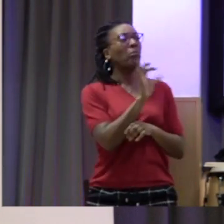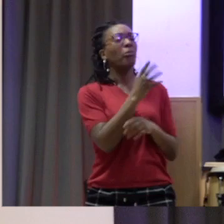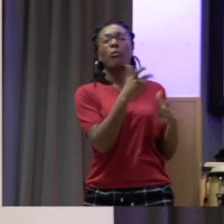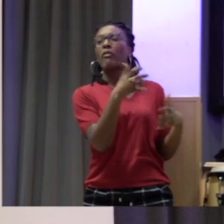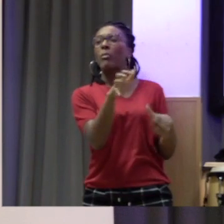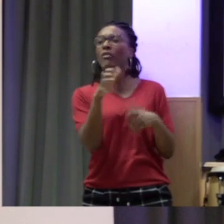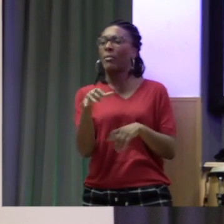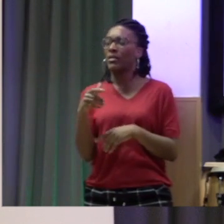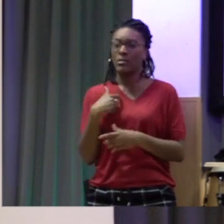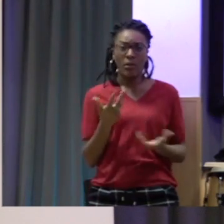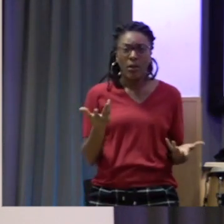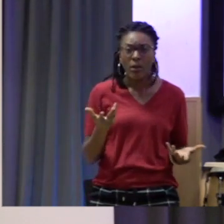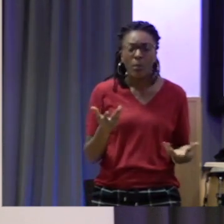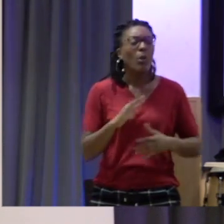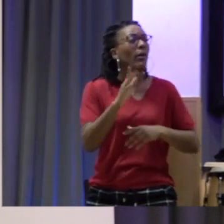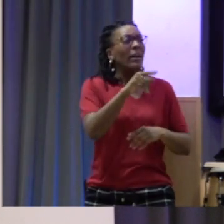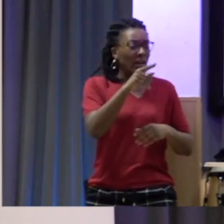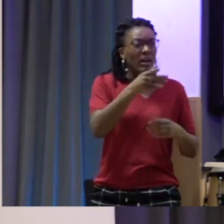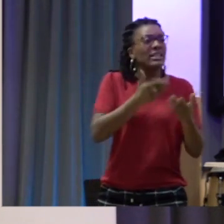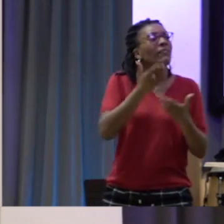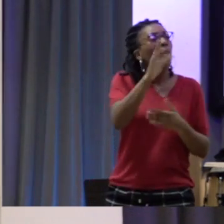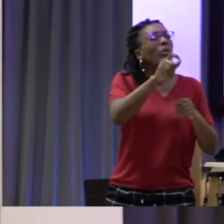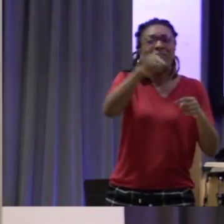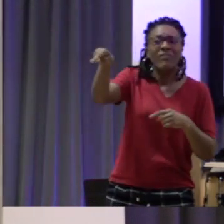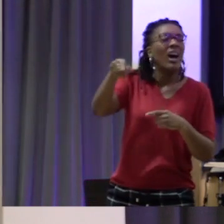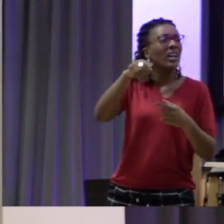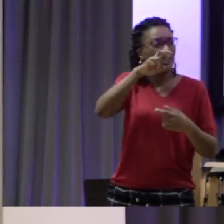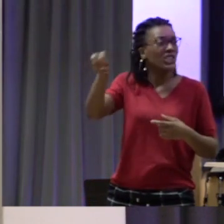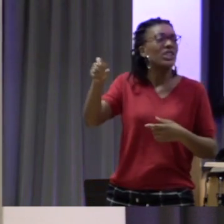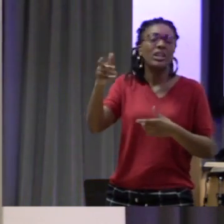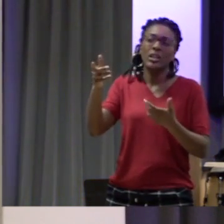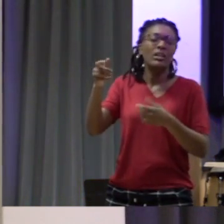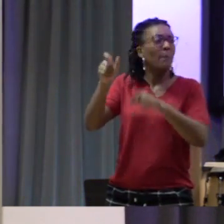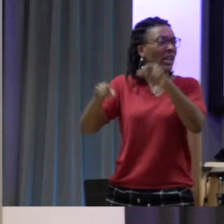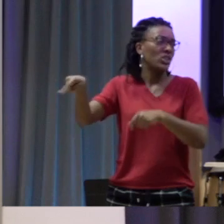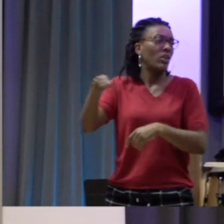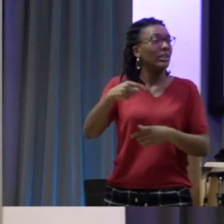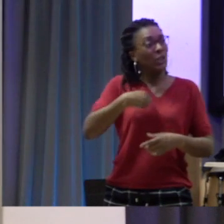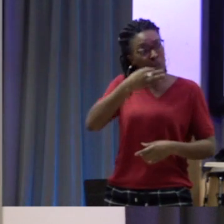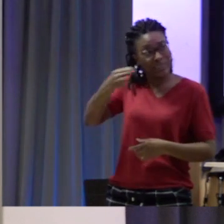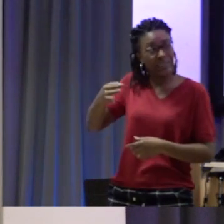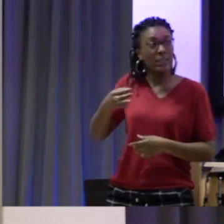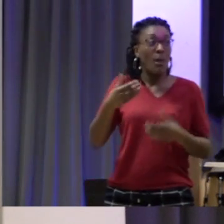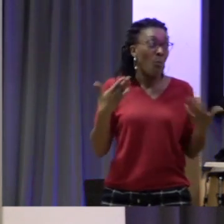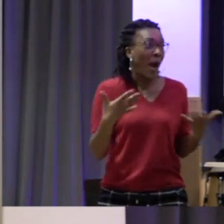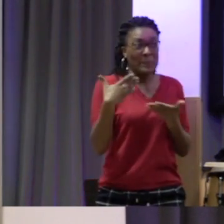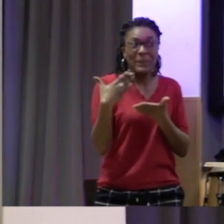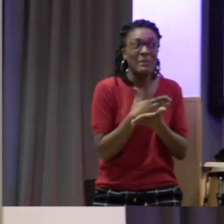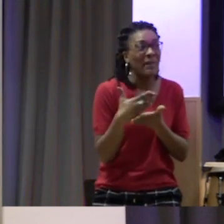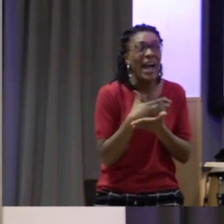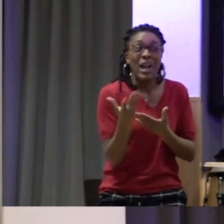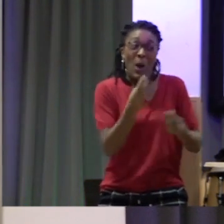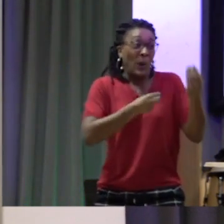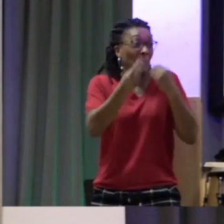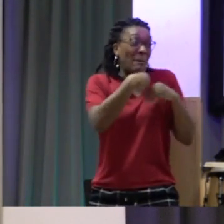envoya encore d'autres serviteurs en disant : dites aux conviés, voici, j'ai préparé mon